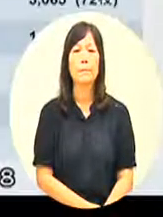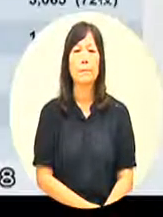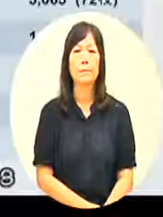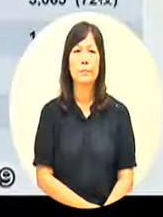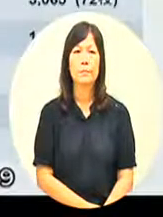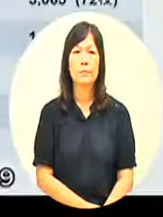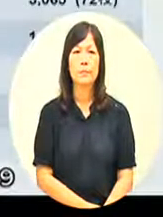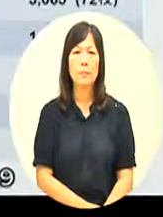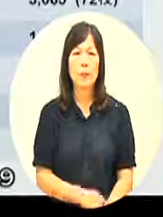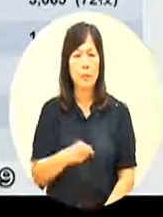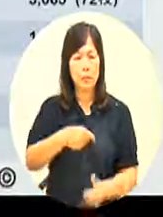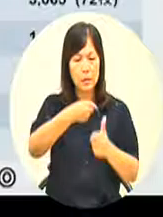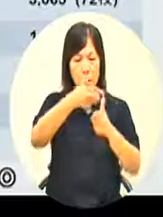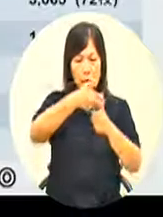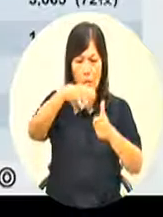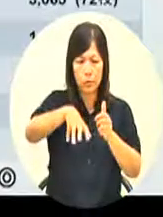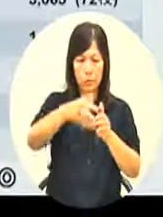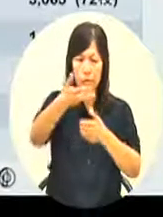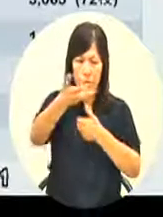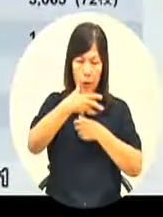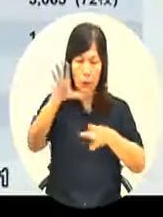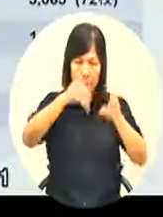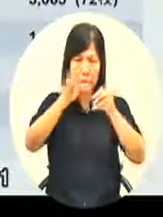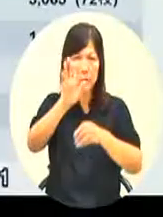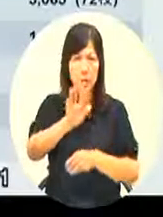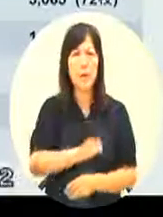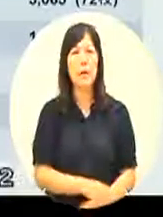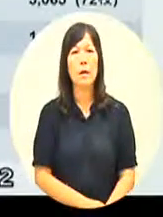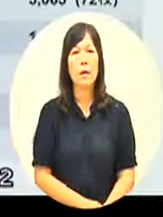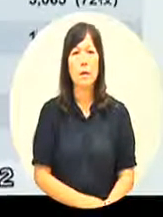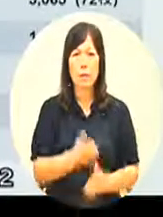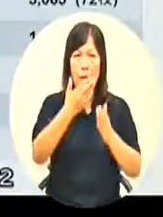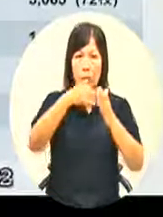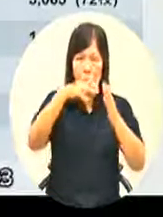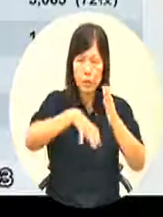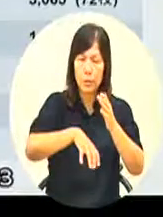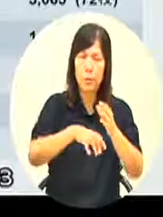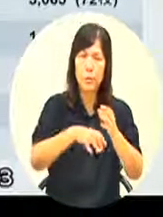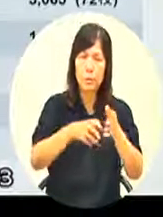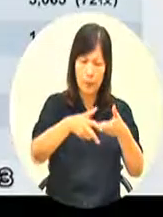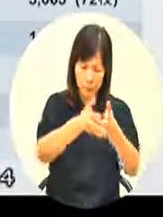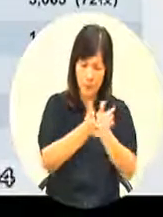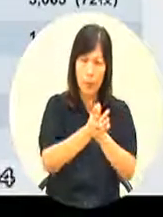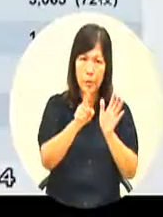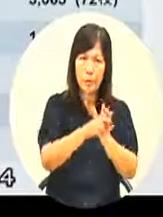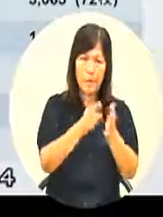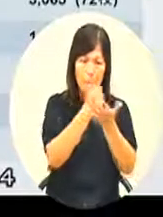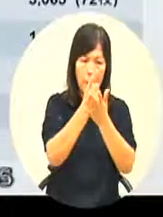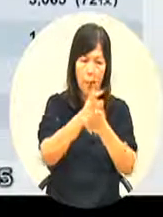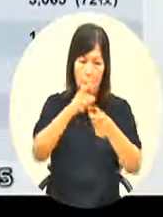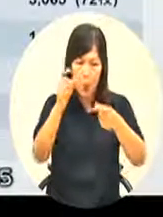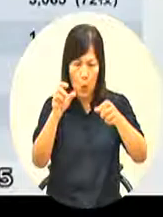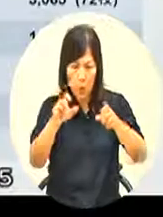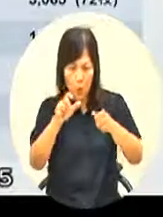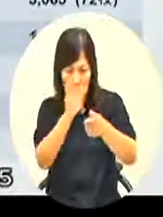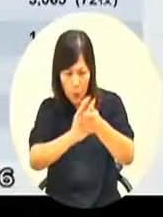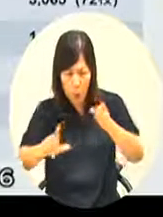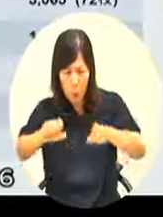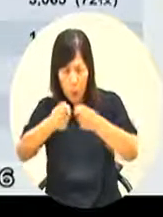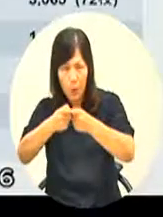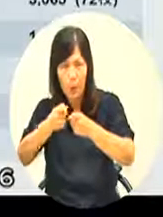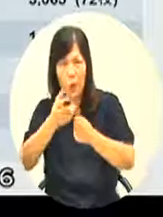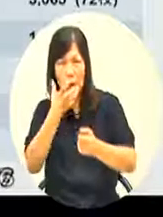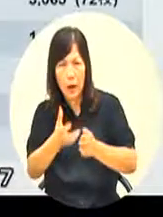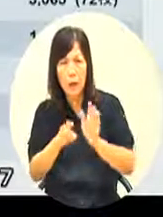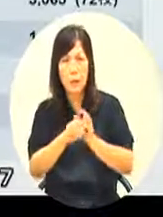好，那我想这是教育局提供给我的资料，其实在校园的部分我们整个灾损的损失高